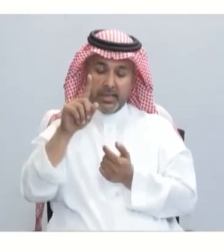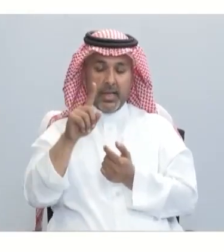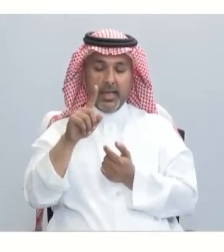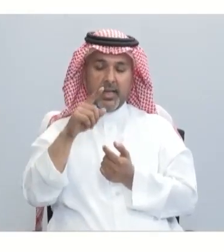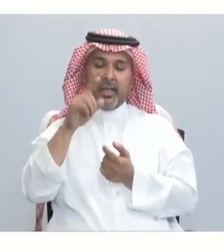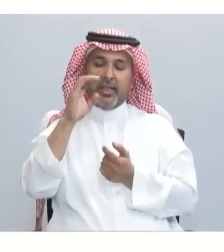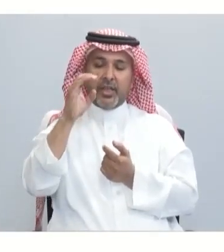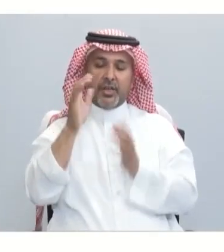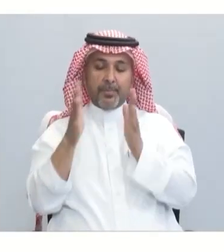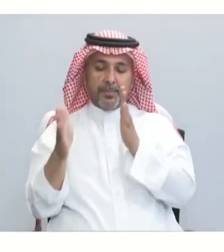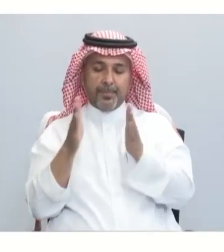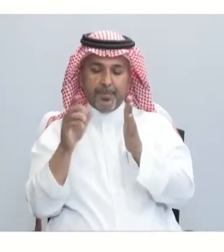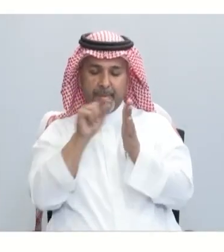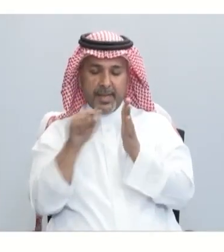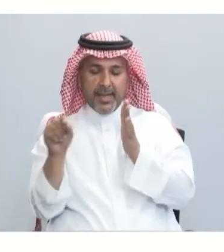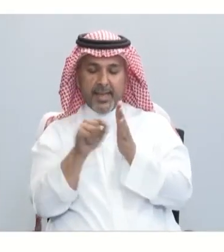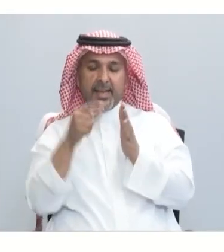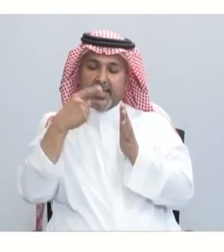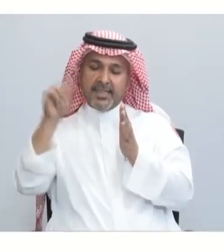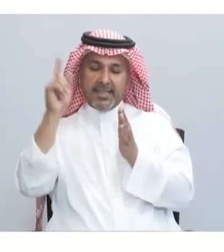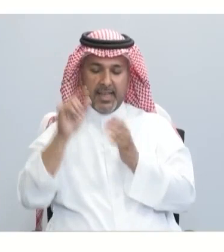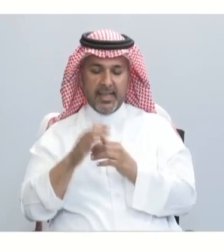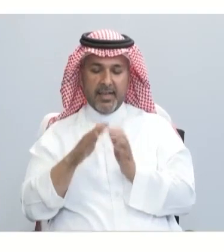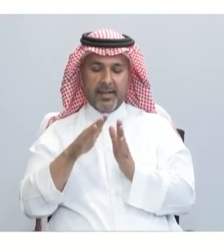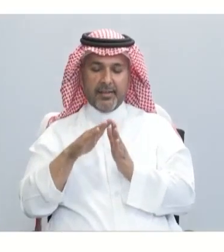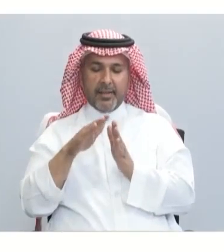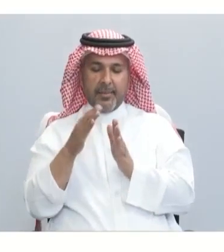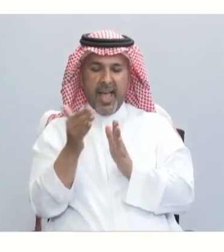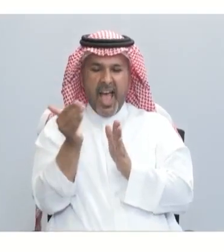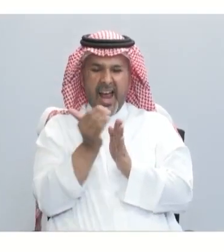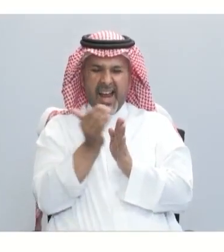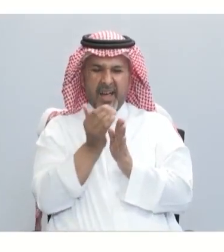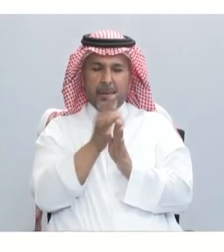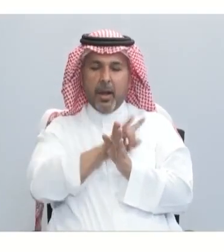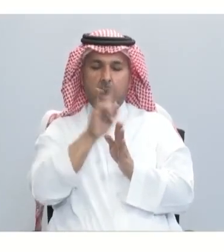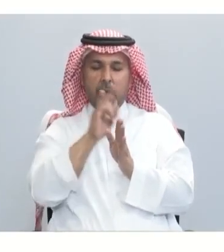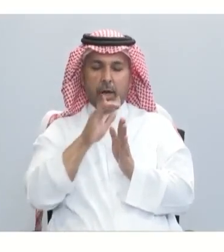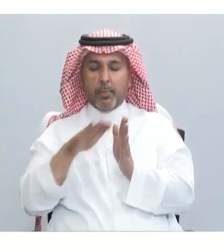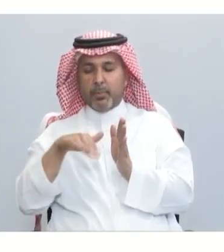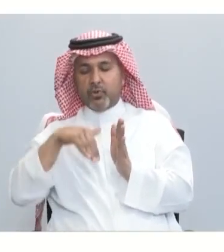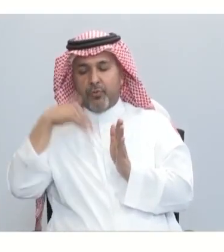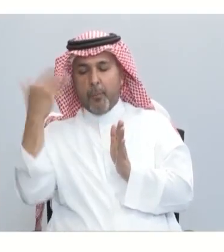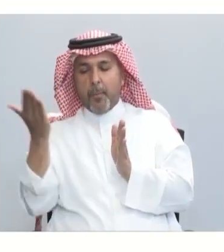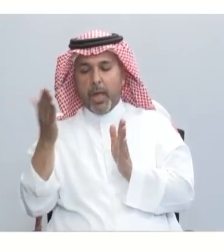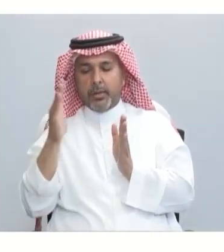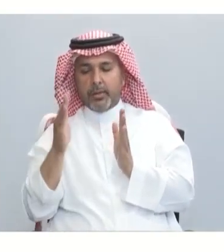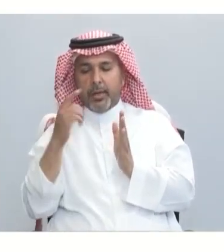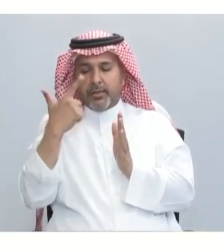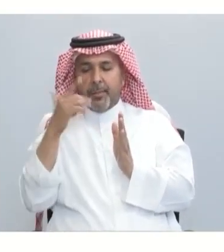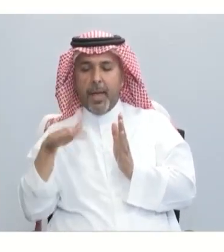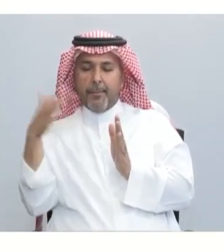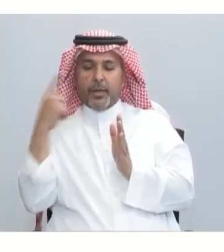بالفعل المنطقه اللي فيها الواحد هذه هي اللي تحقق الحل طيب نشوف المنطقه الثالثه اللي هو